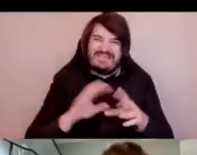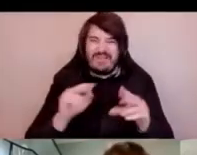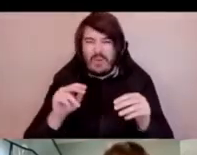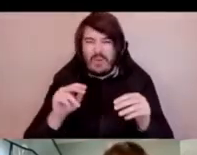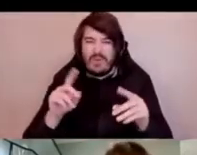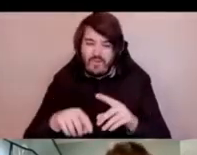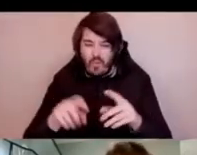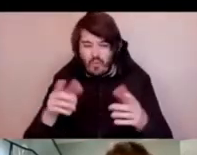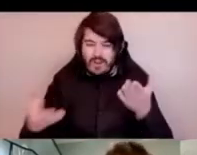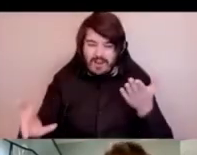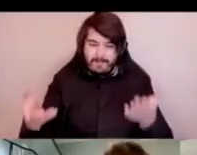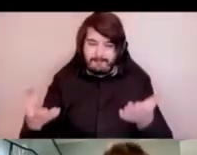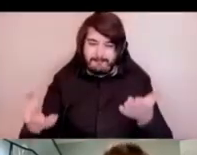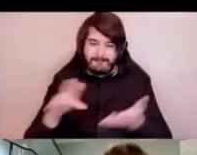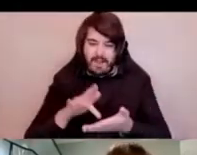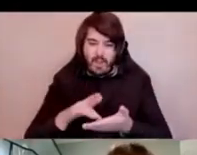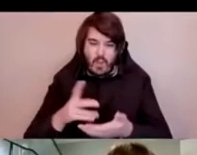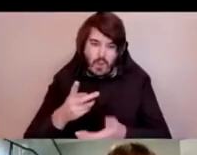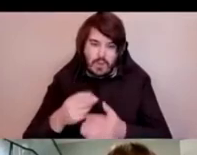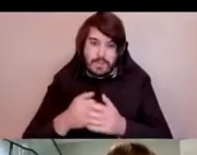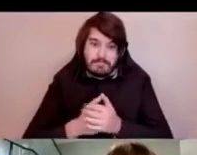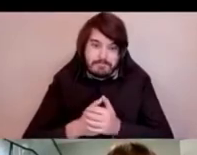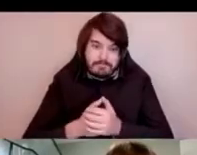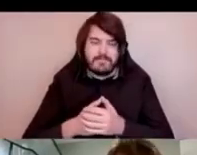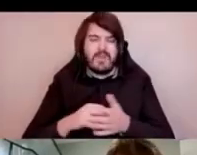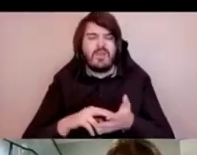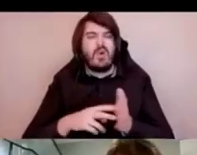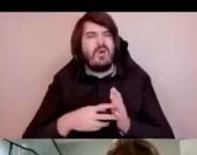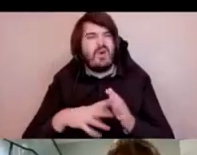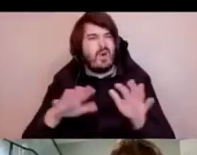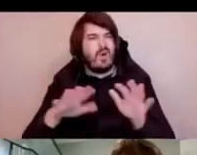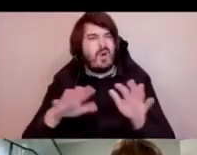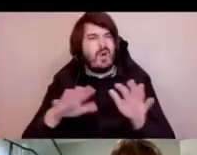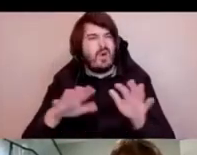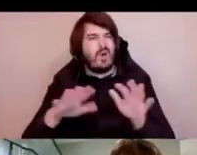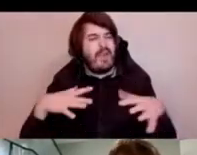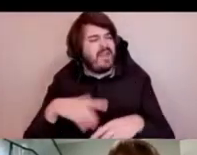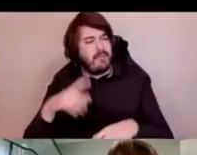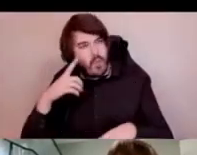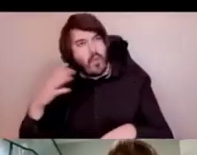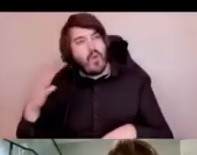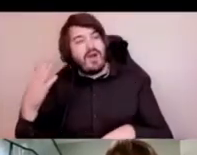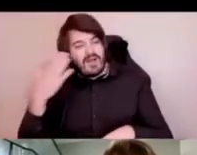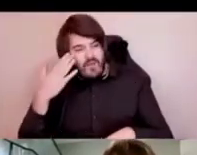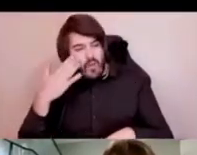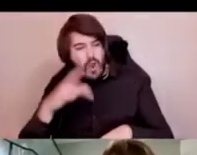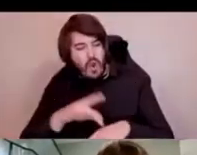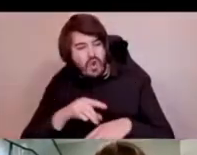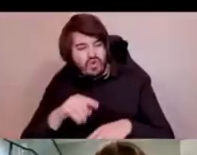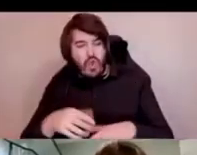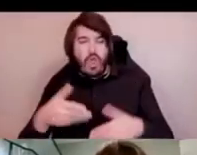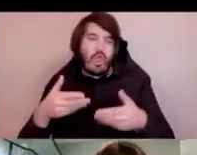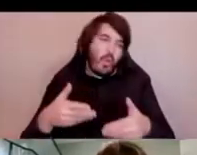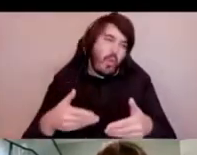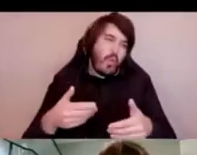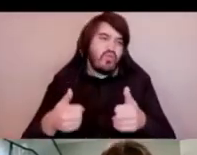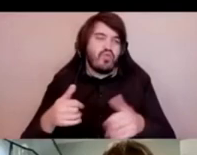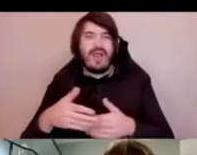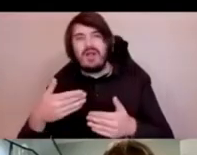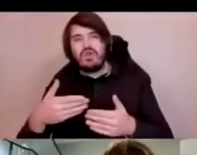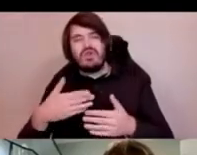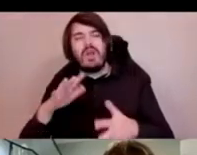un équilibre entre les deux. Donc, comment est-ce qu'on fait pour savoir est-ce que notre sol est lourd ou léger?